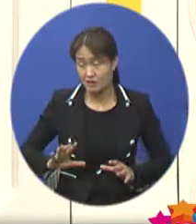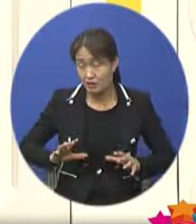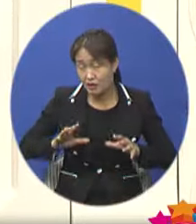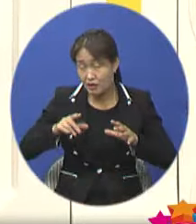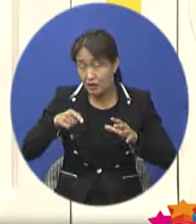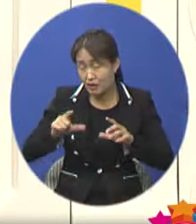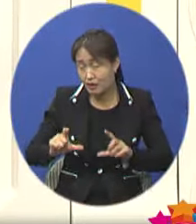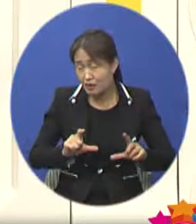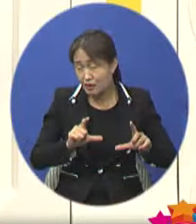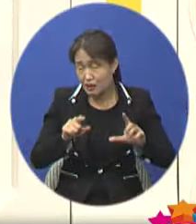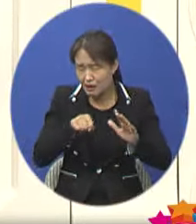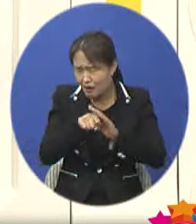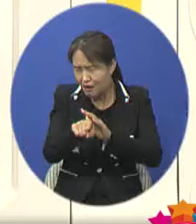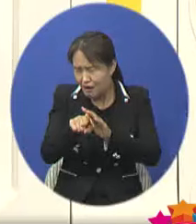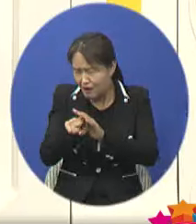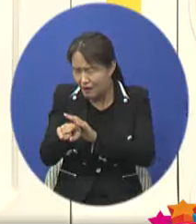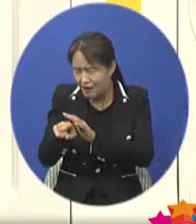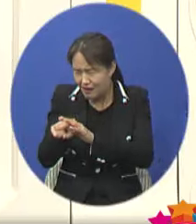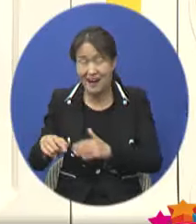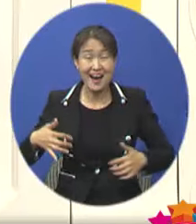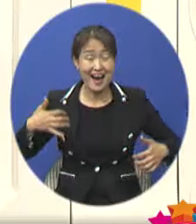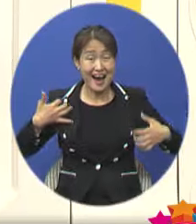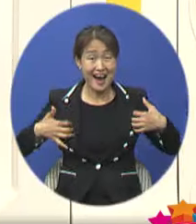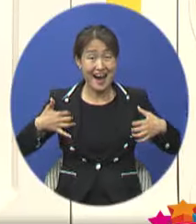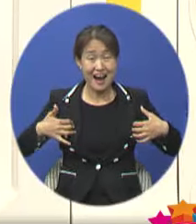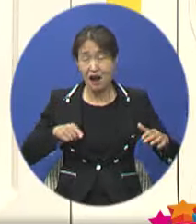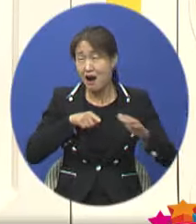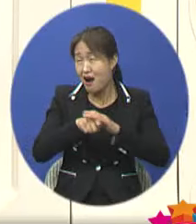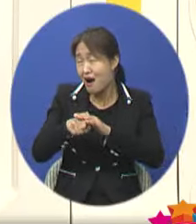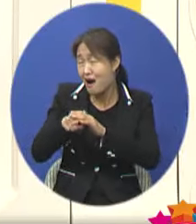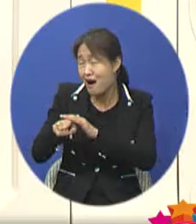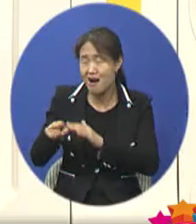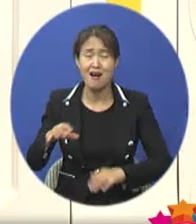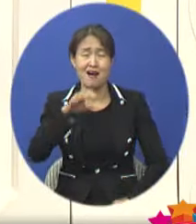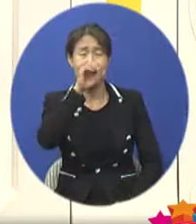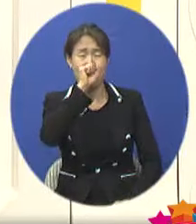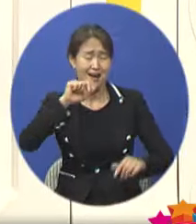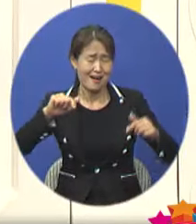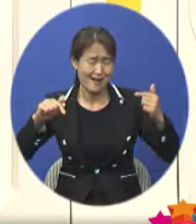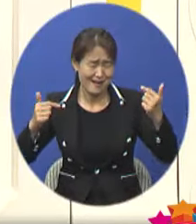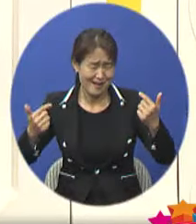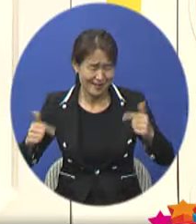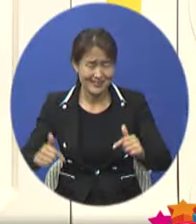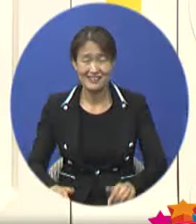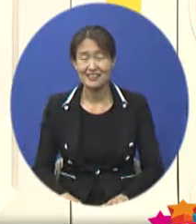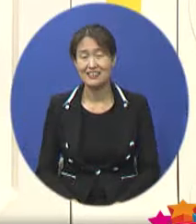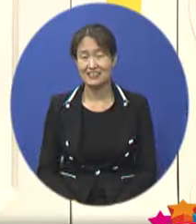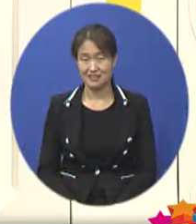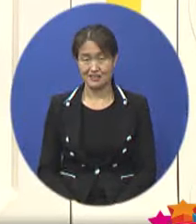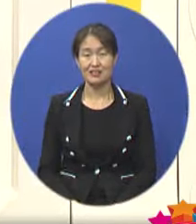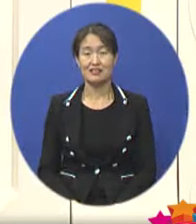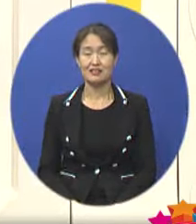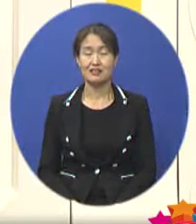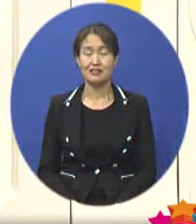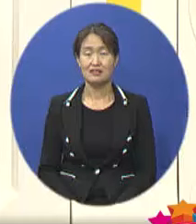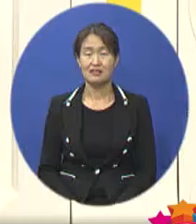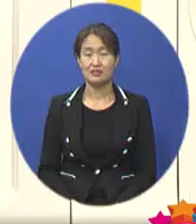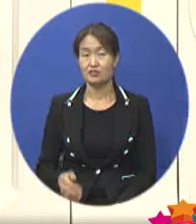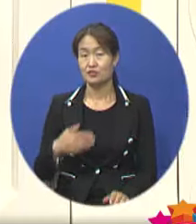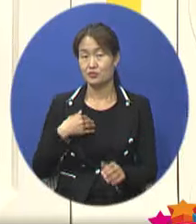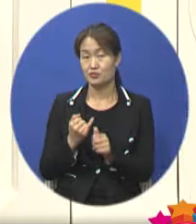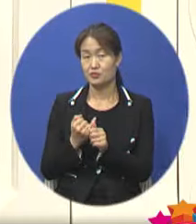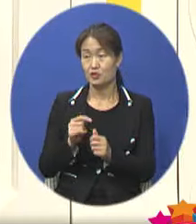예. 가는 데마다 반가워하고 예. 가는 데마다 좋아하고 그렇게 살아요. 네. 예. 우리 아내분